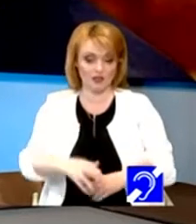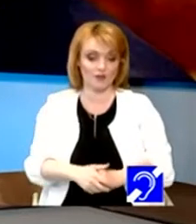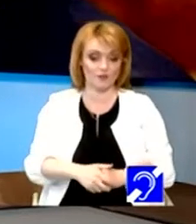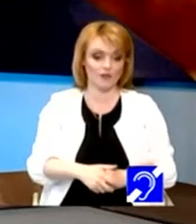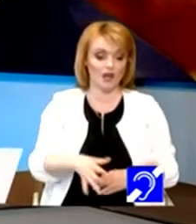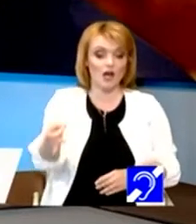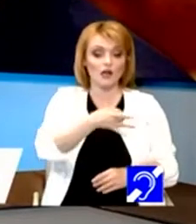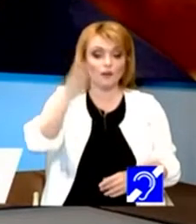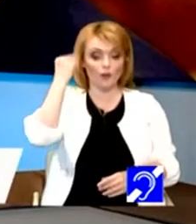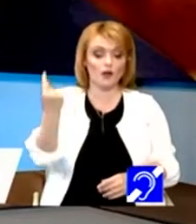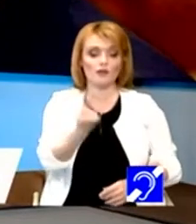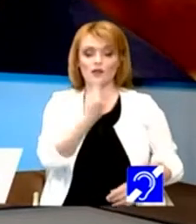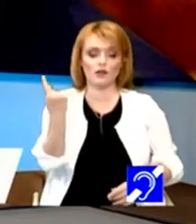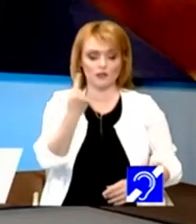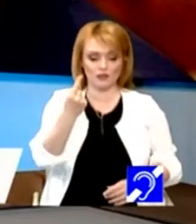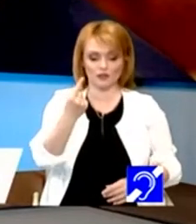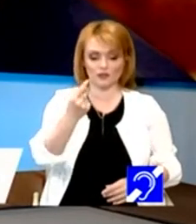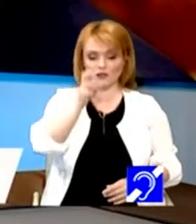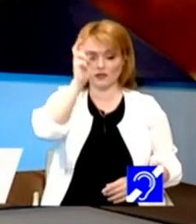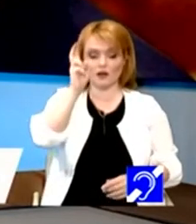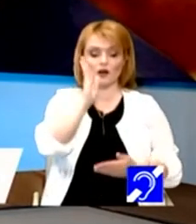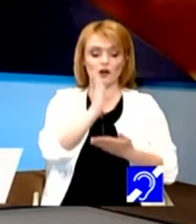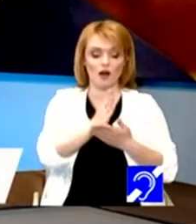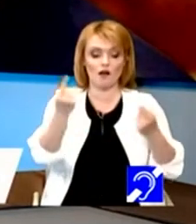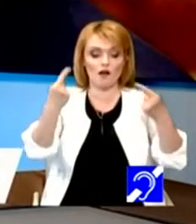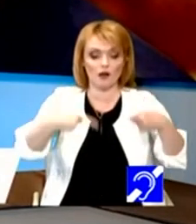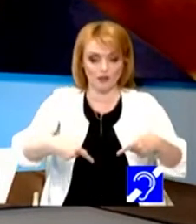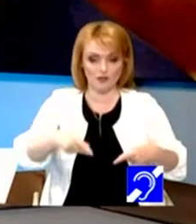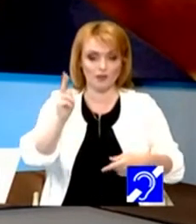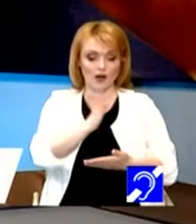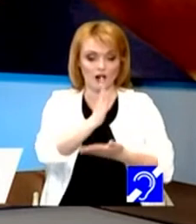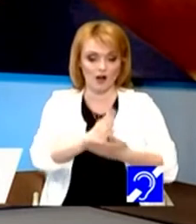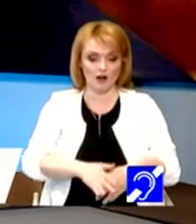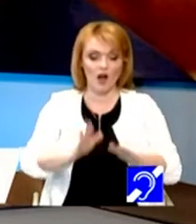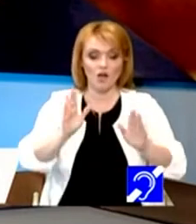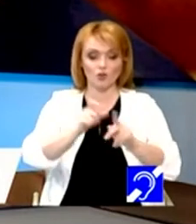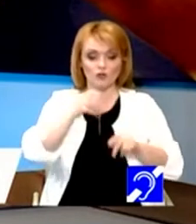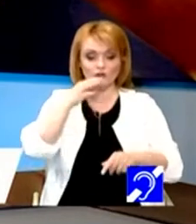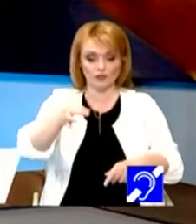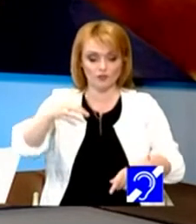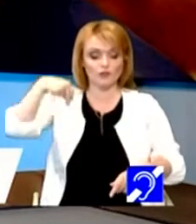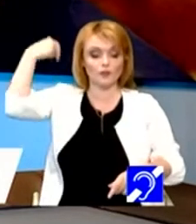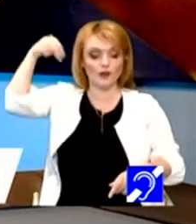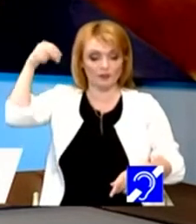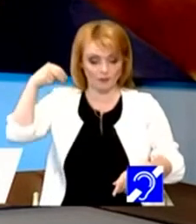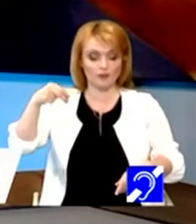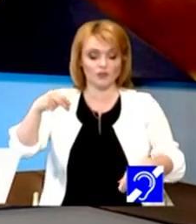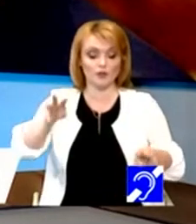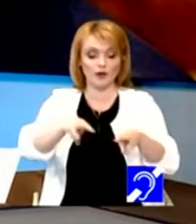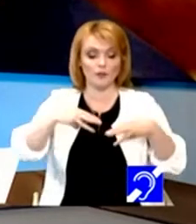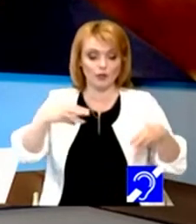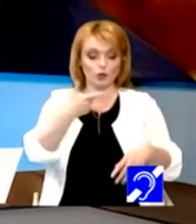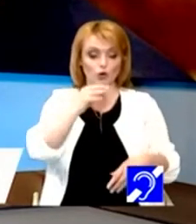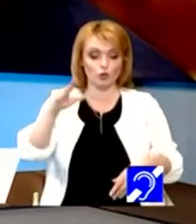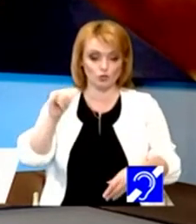Republica Moldova nu este singură în fața crizelor pe care trebuie să le înfrunte. Este declarația președintelui Parlamentului de la Chișinău, Igor